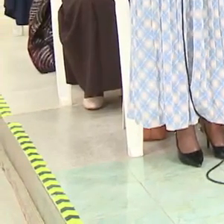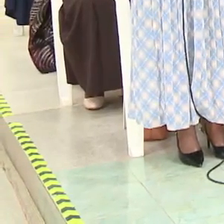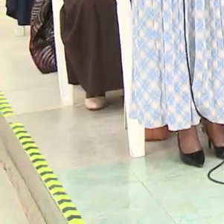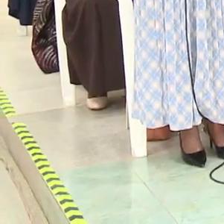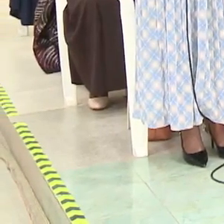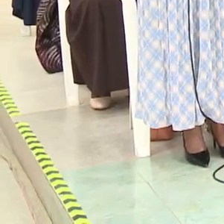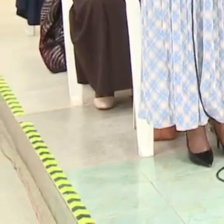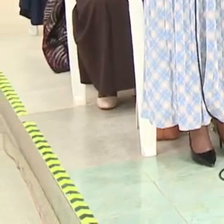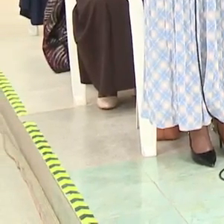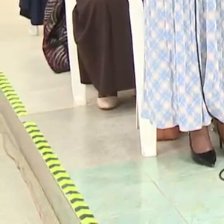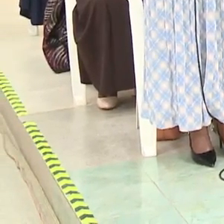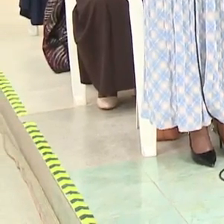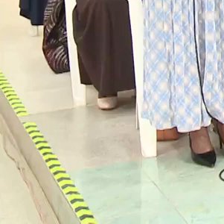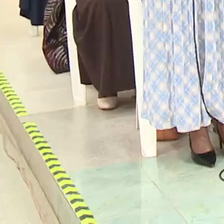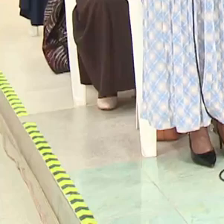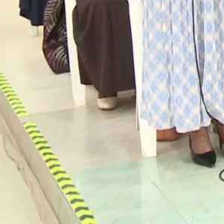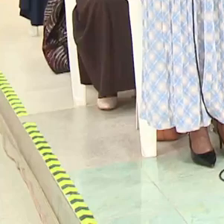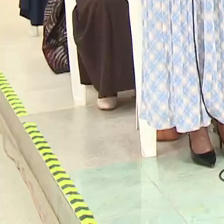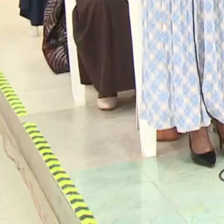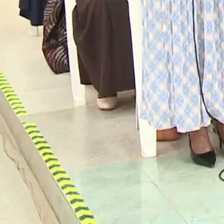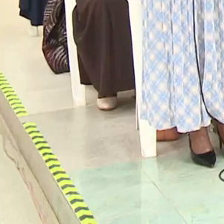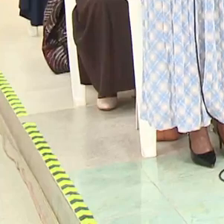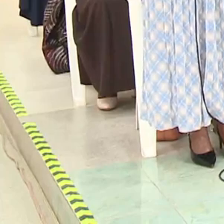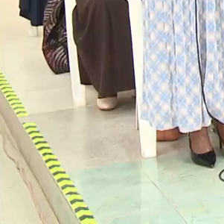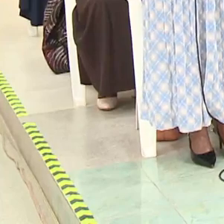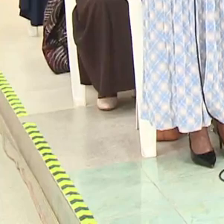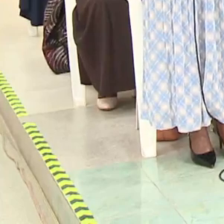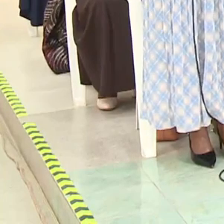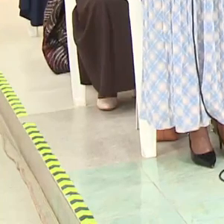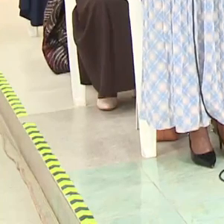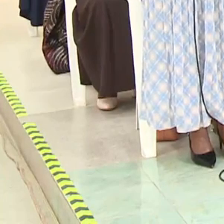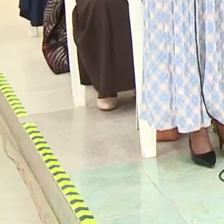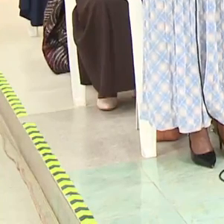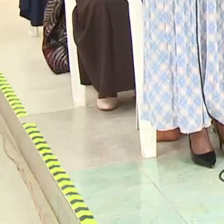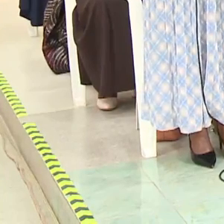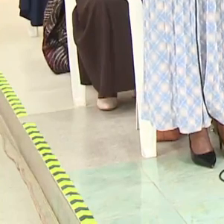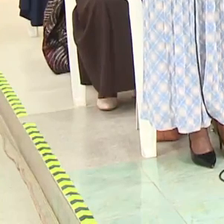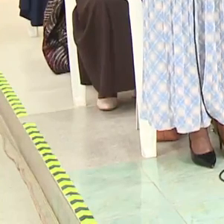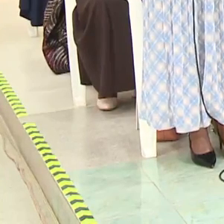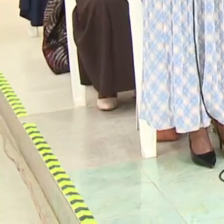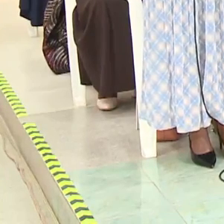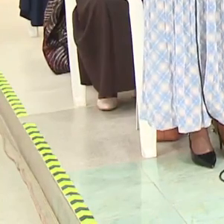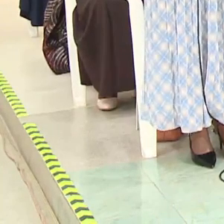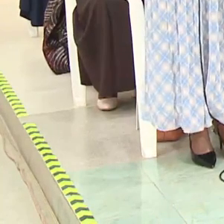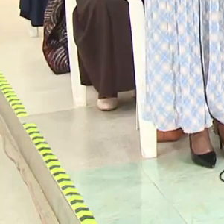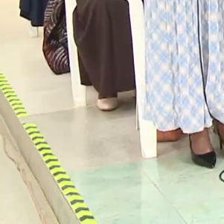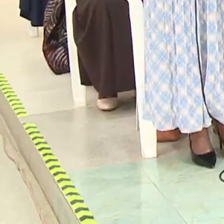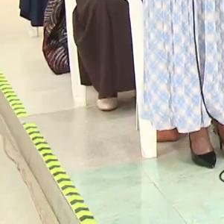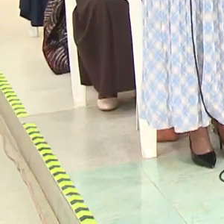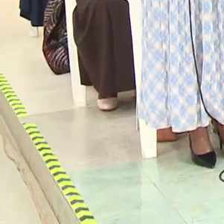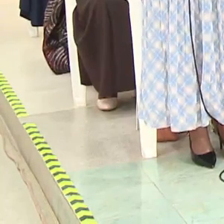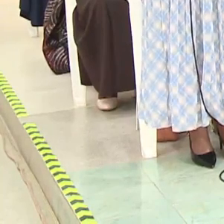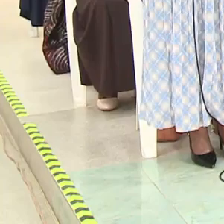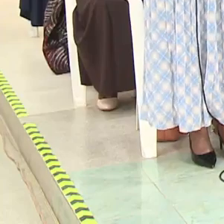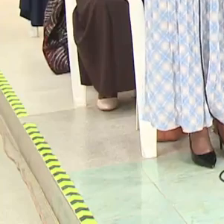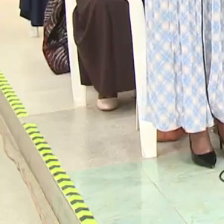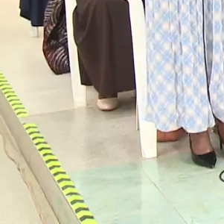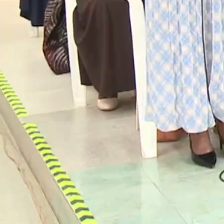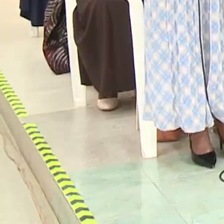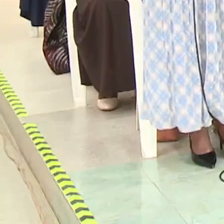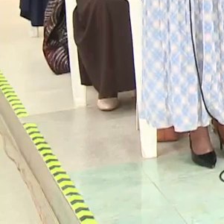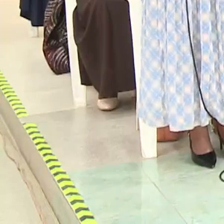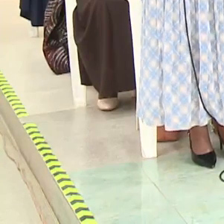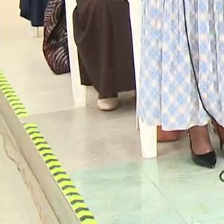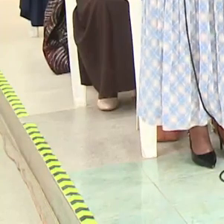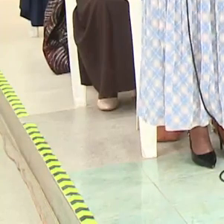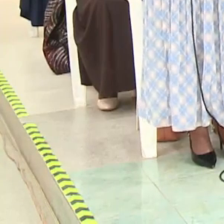tunafikia kwa ukomo wa makutano yetu. Baba, tunakuomba kila mmoja mshindikize afike nyumbani salama. Ikuwa mapenzi yako